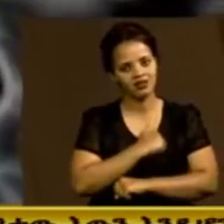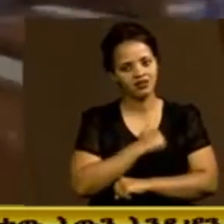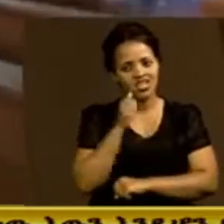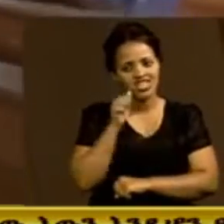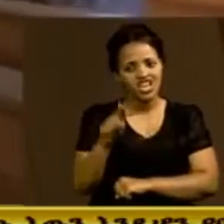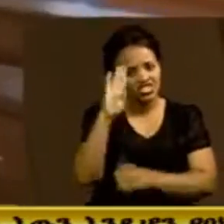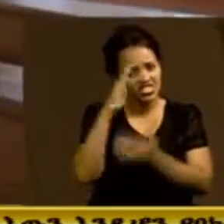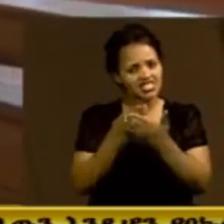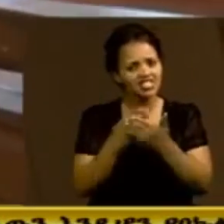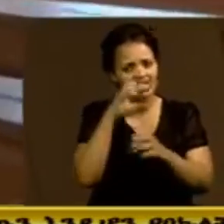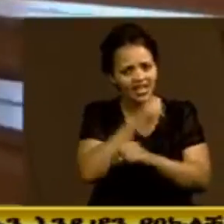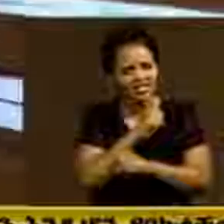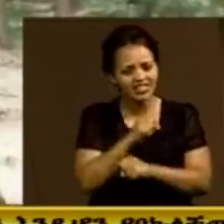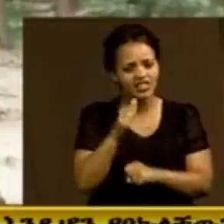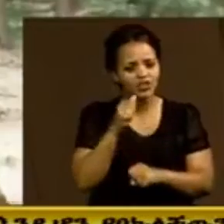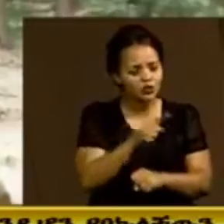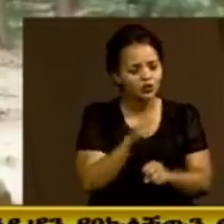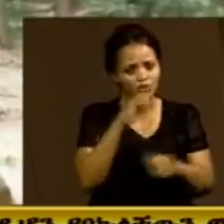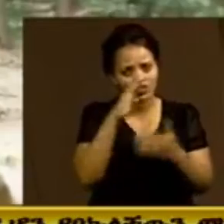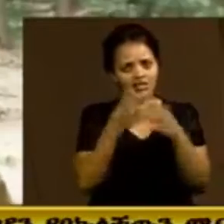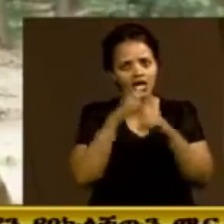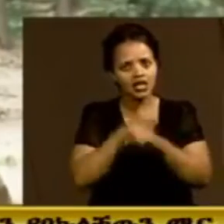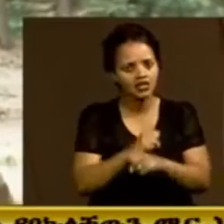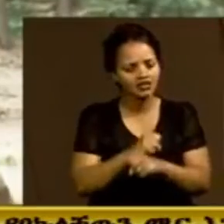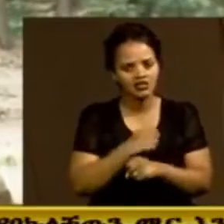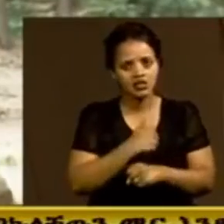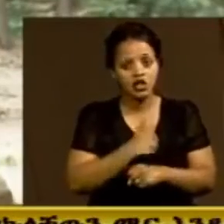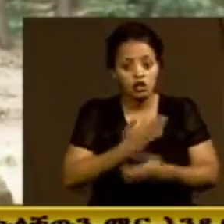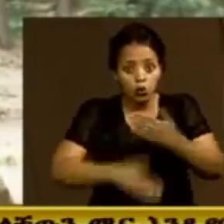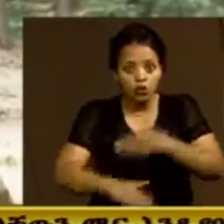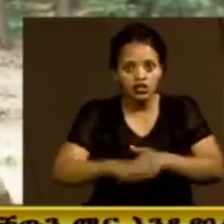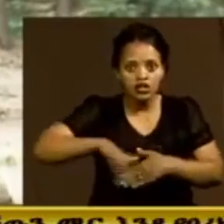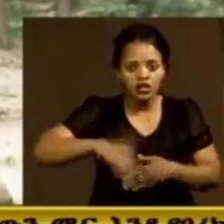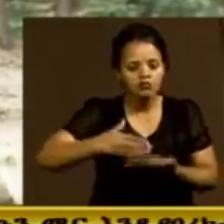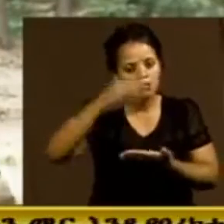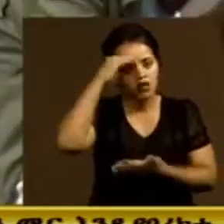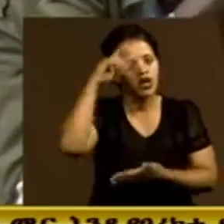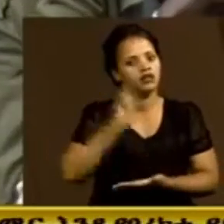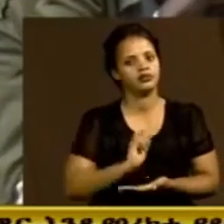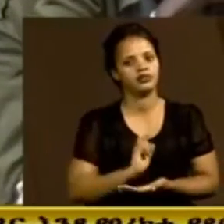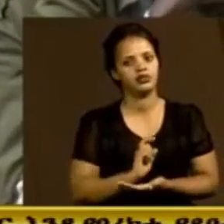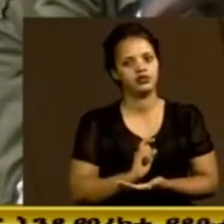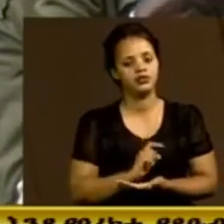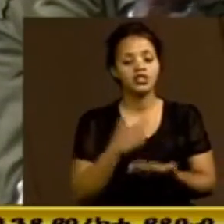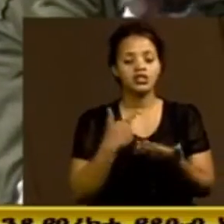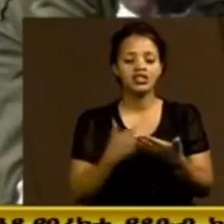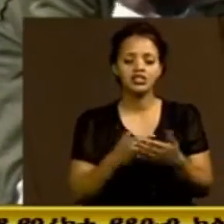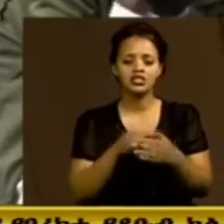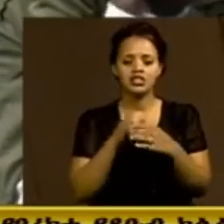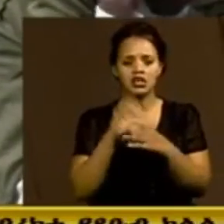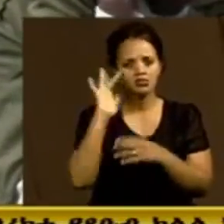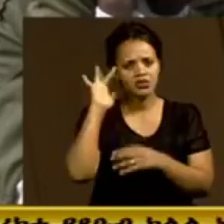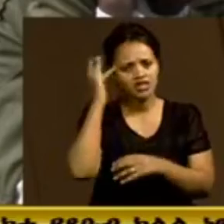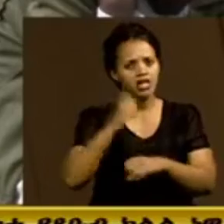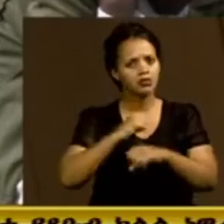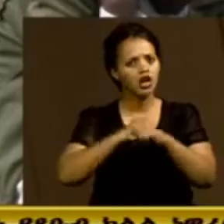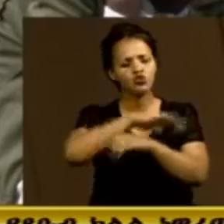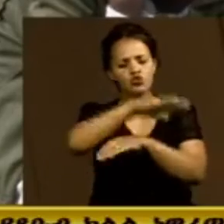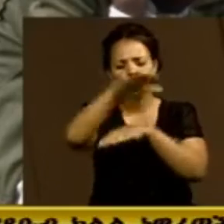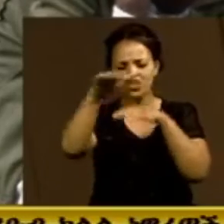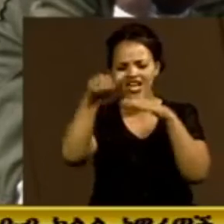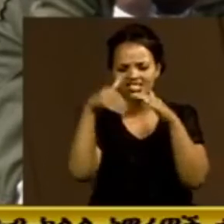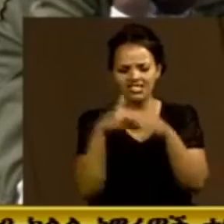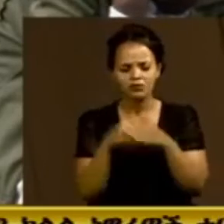ልጅ ሲያልቅ የእሱ ልጅ ሲያልቅ ትውልድ የለም። ትውልድ እንዲቀር መማር አለብን። ከዚህ በሽታ ለመከላከል